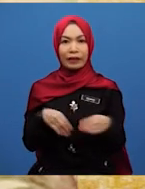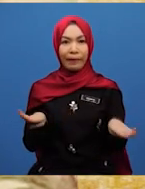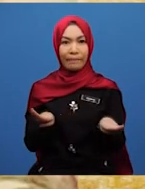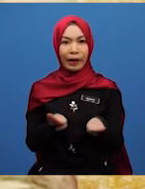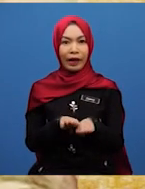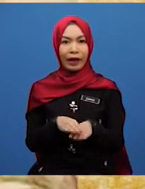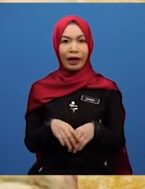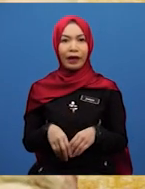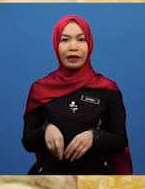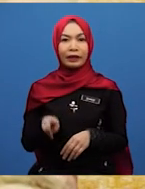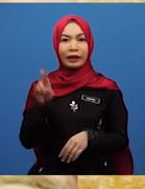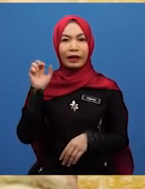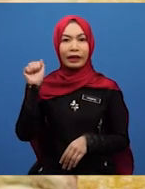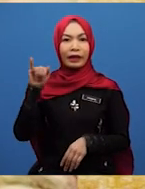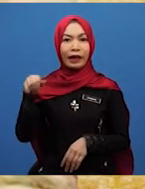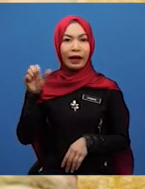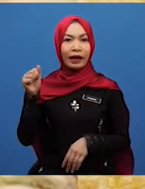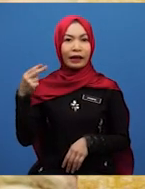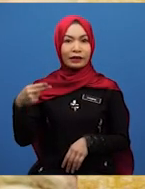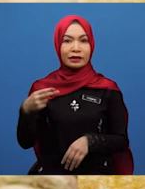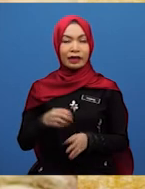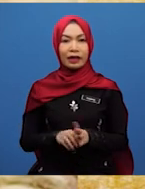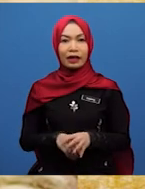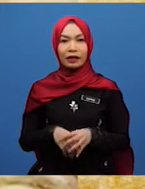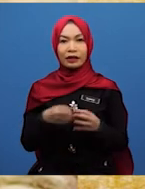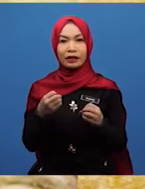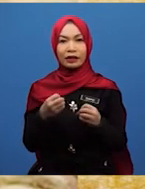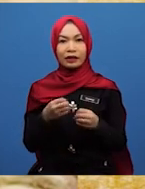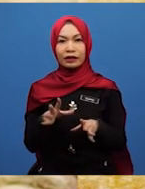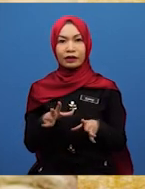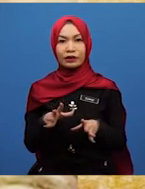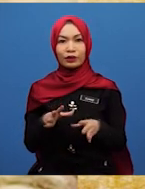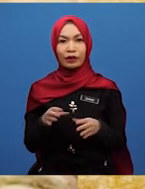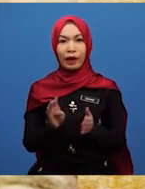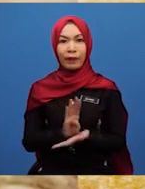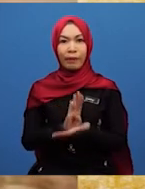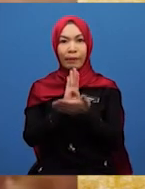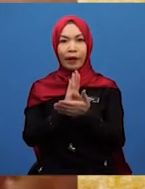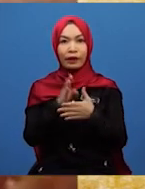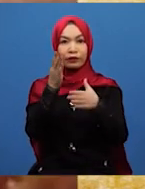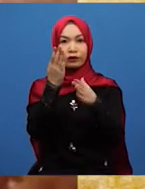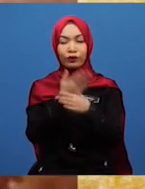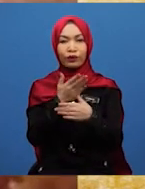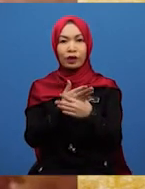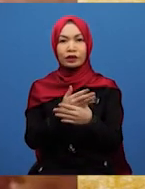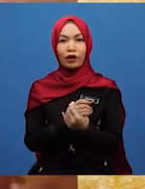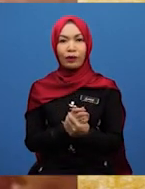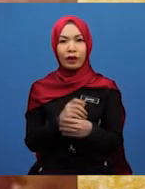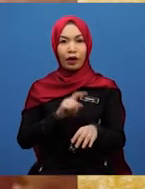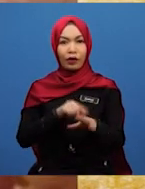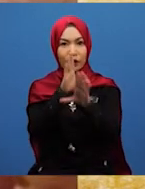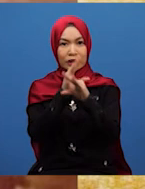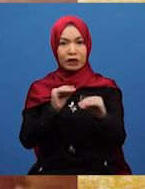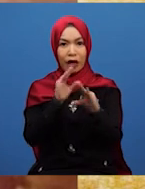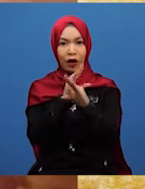September oleh Kesultanan Brunei selepas membantu menenangkan keadaan kacau bilau di Sarawak. 18 Ogos tahun